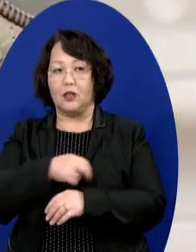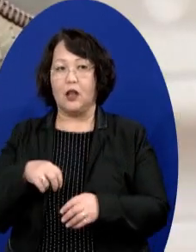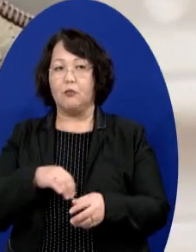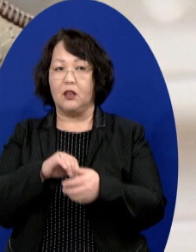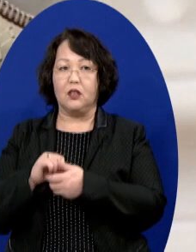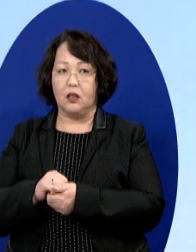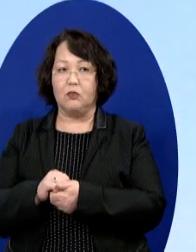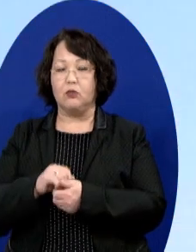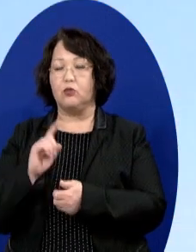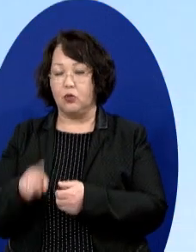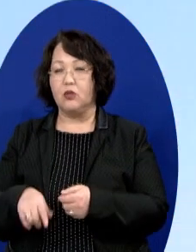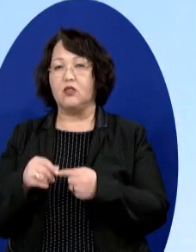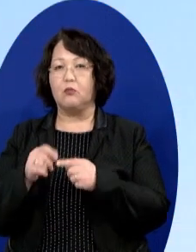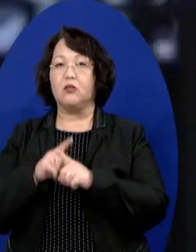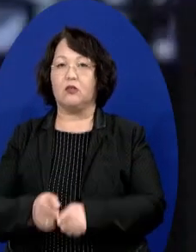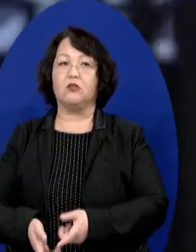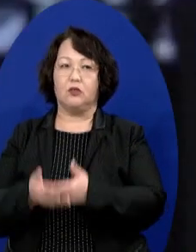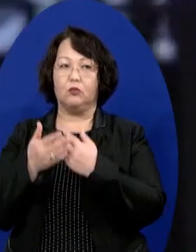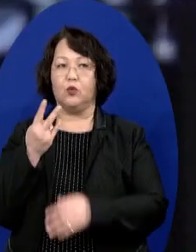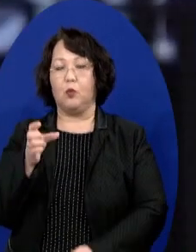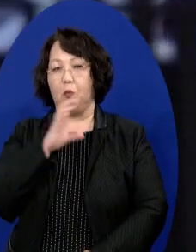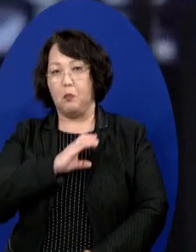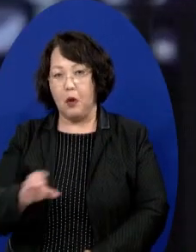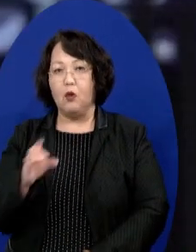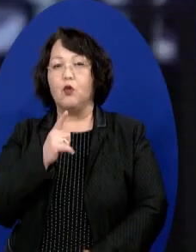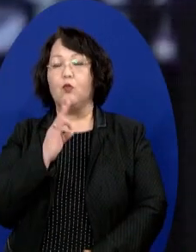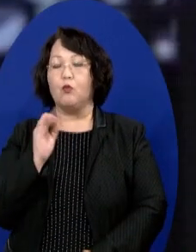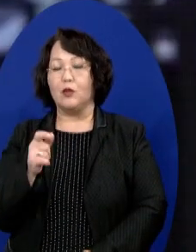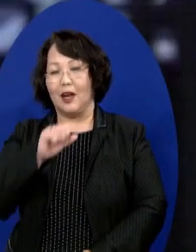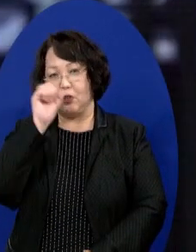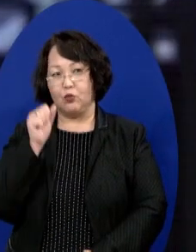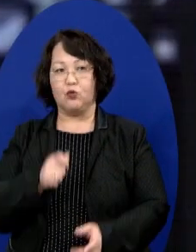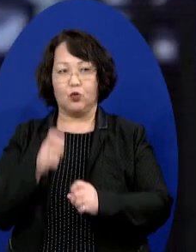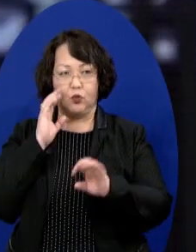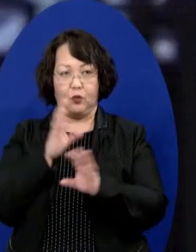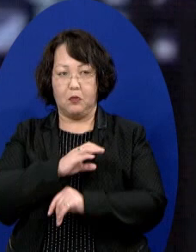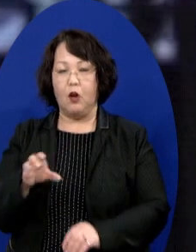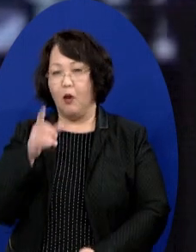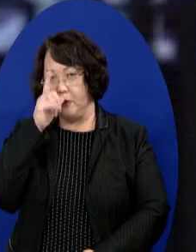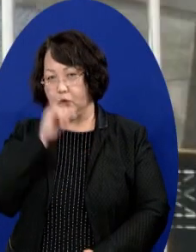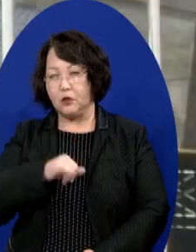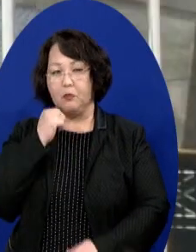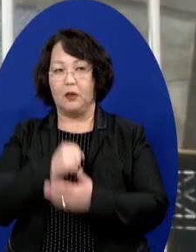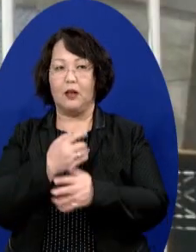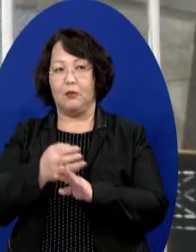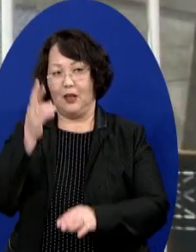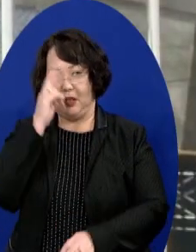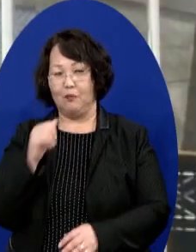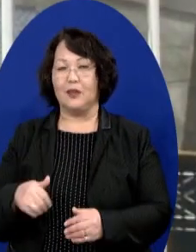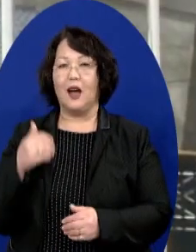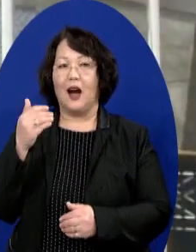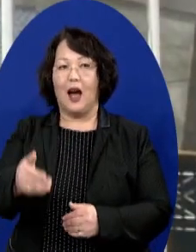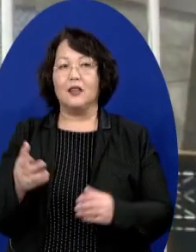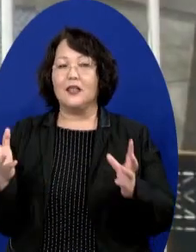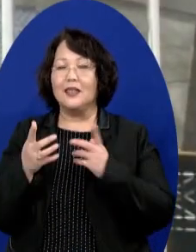хувьд тохирсон байна. Мөн тэд нэгдүнцний байгууллагын хүмүүнлийн асуудал зохицуулах газар болон Орсын батлан хамгаалах яамд хооронд дараагийн хэлэлцүүлгийг